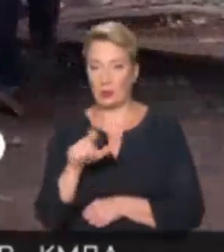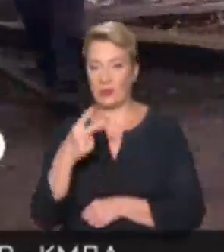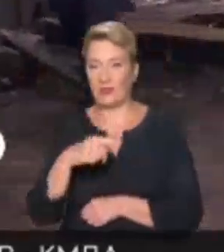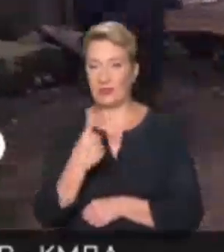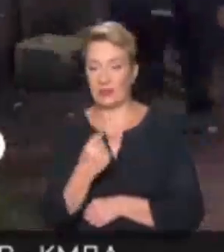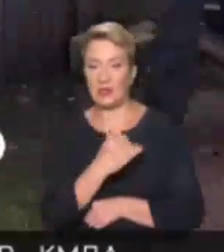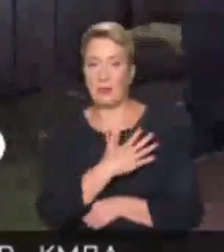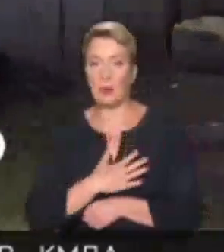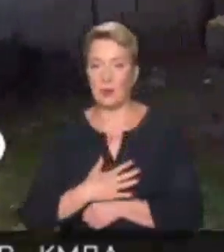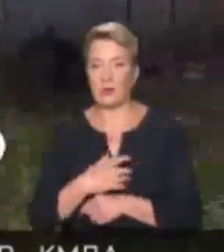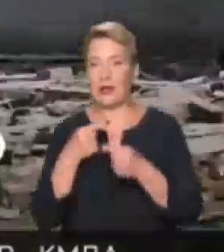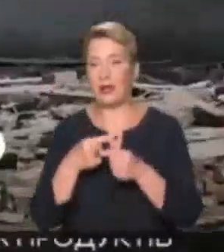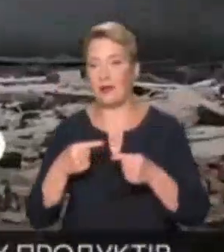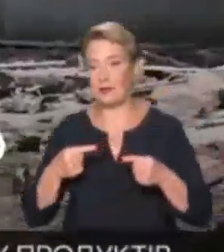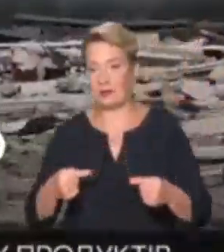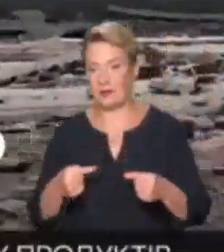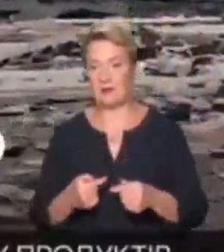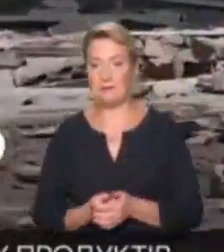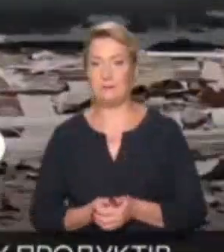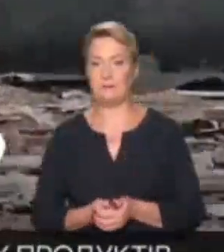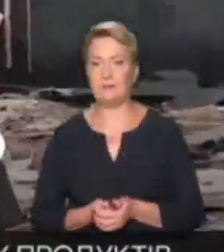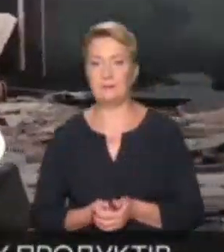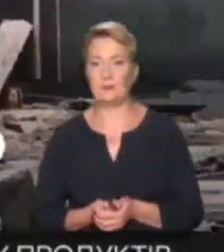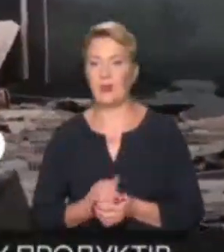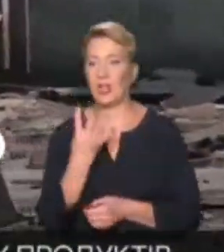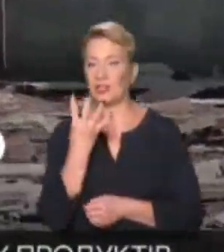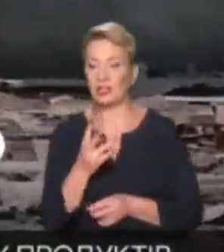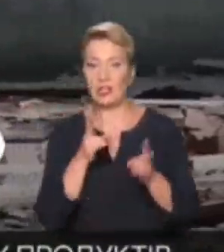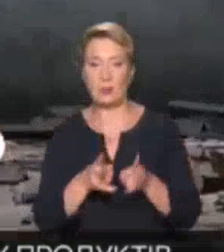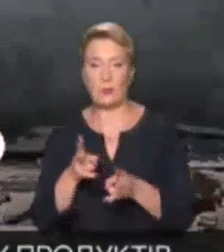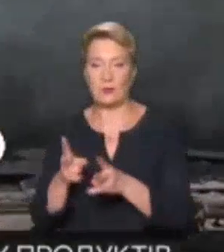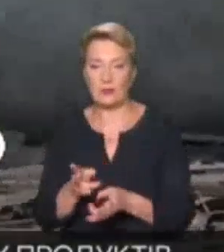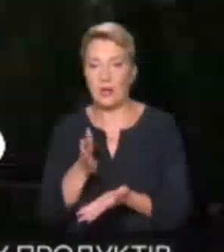отримала поранення різного ступеня тяжкості. 4